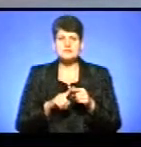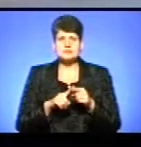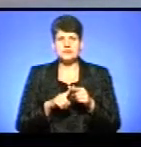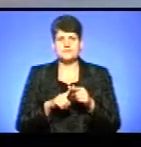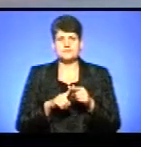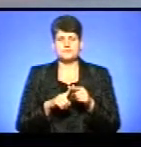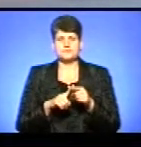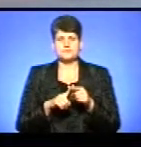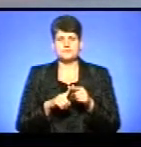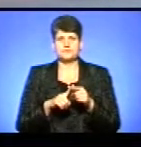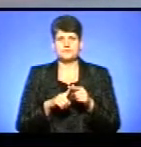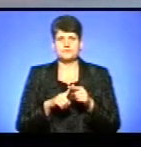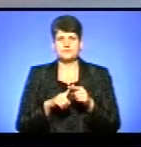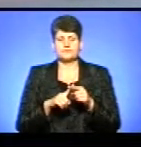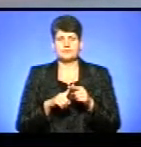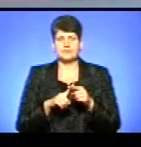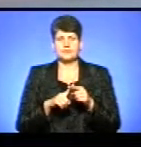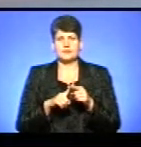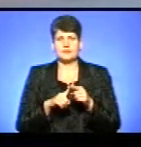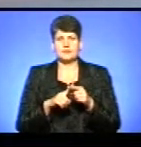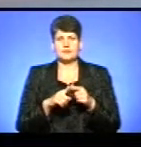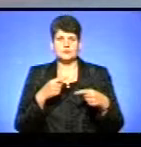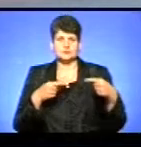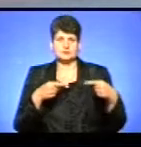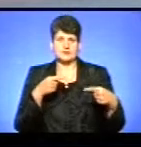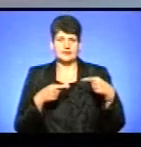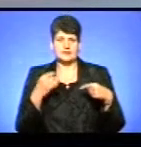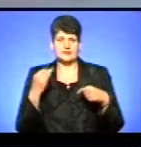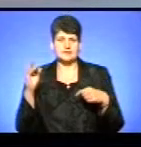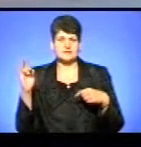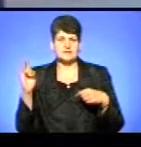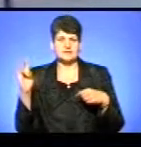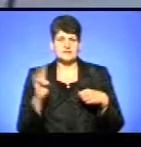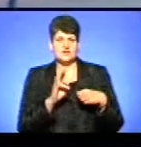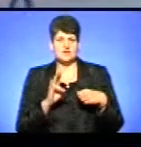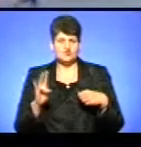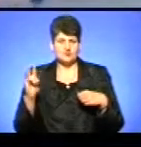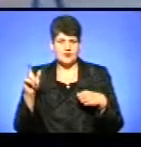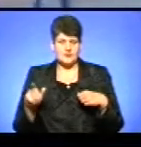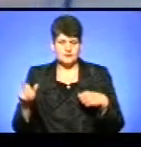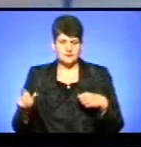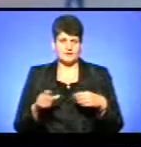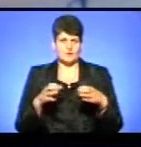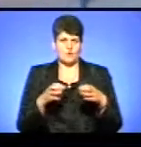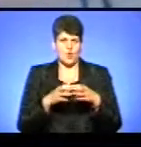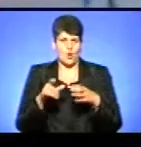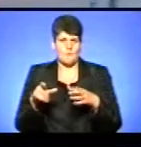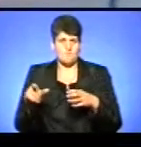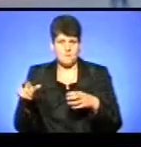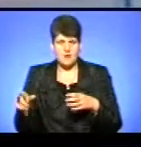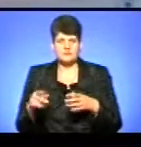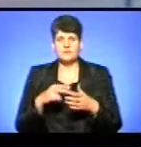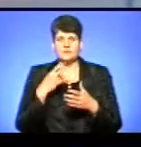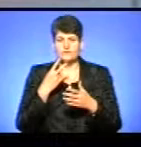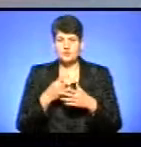зіткнення інтересів ієрархів, священників, громад. Тому очевидно, що